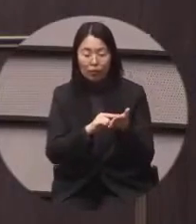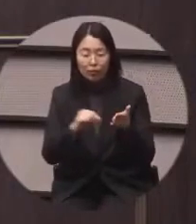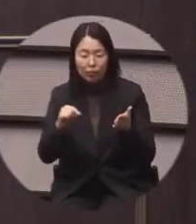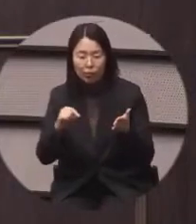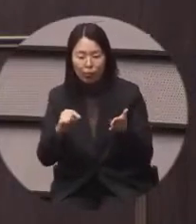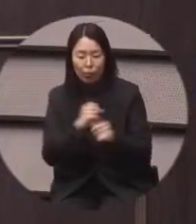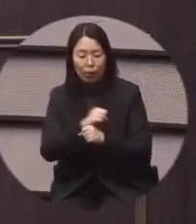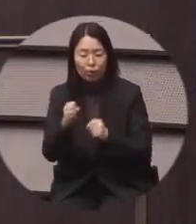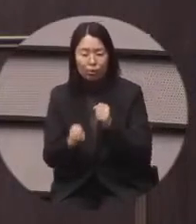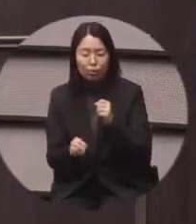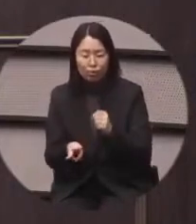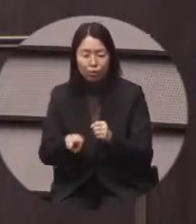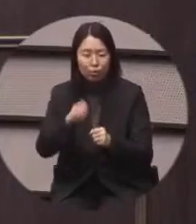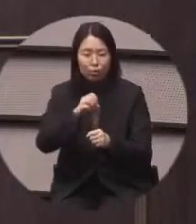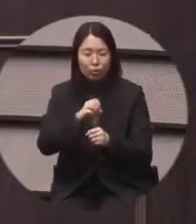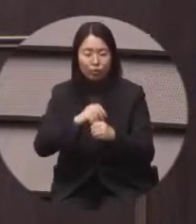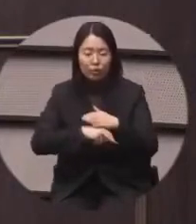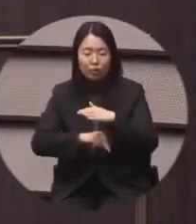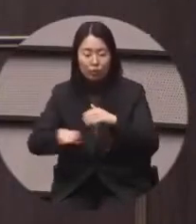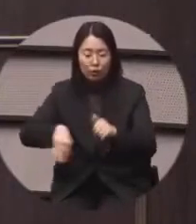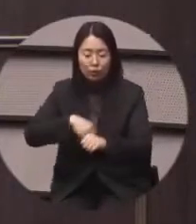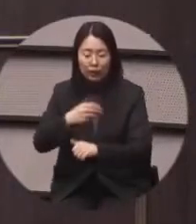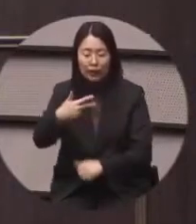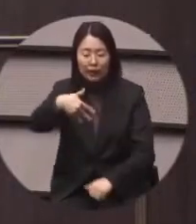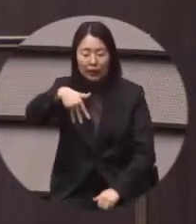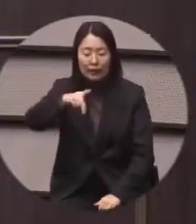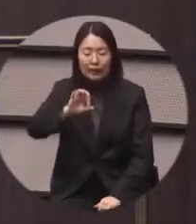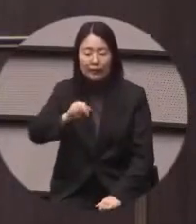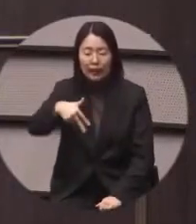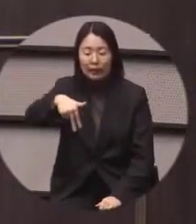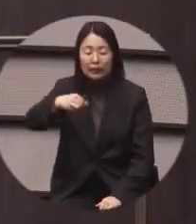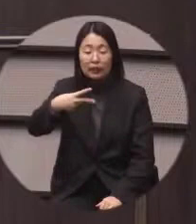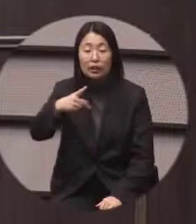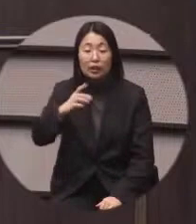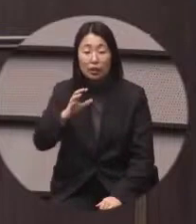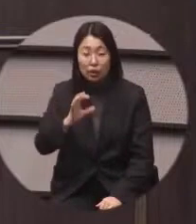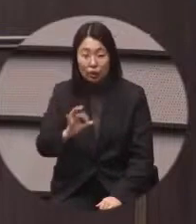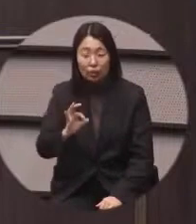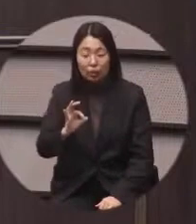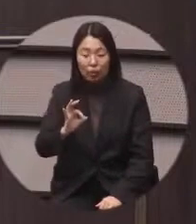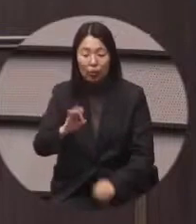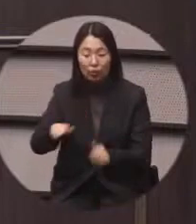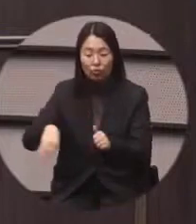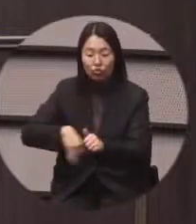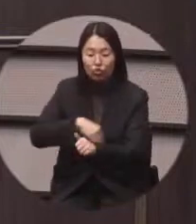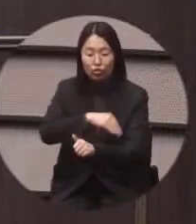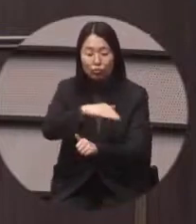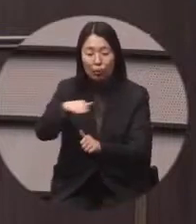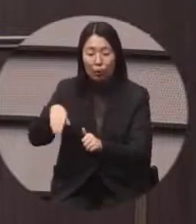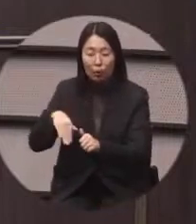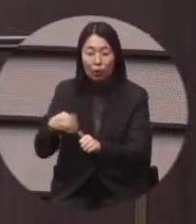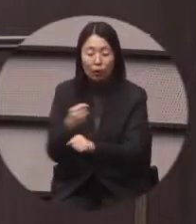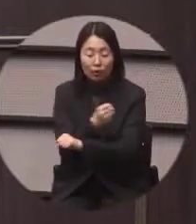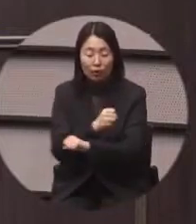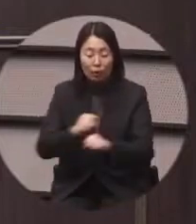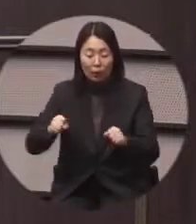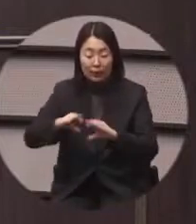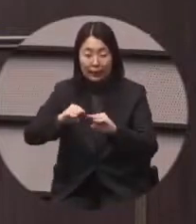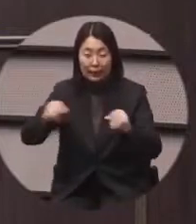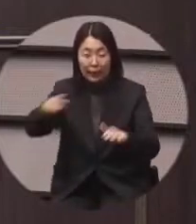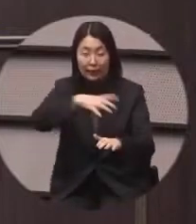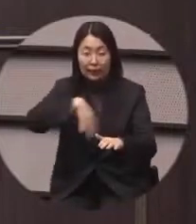광주 역세권 2단계 사업은 장지동 191번지 1원에 사업 면적 45만